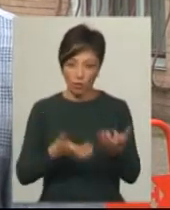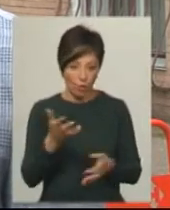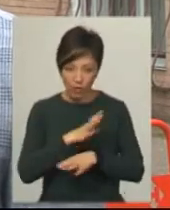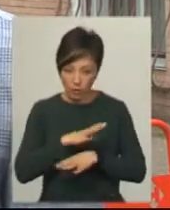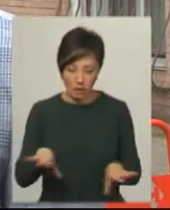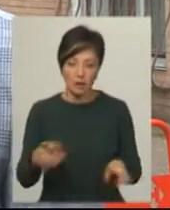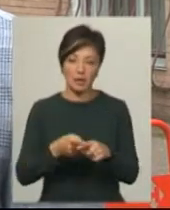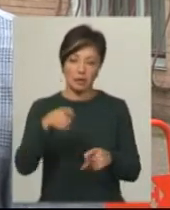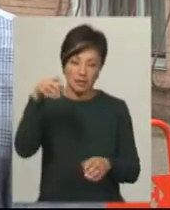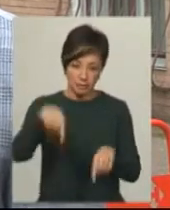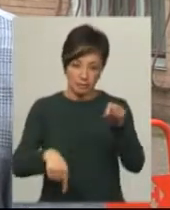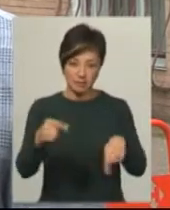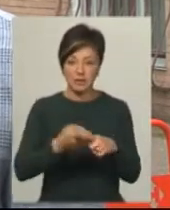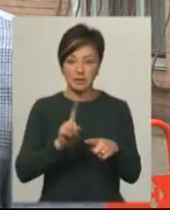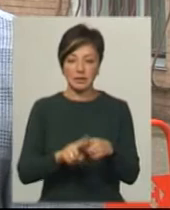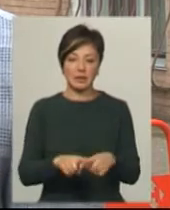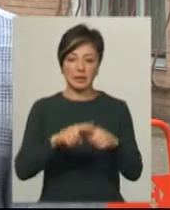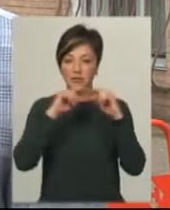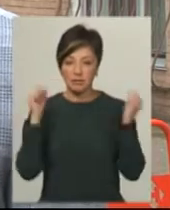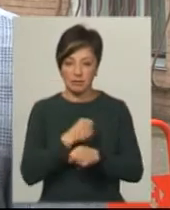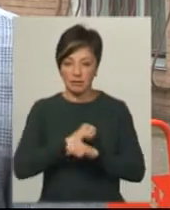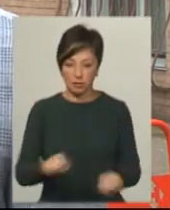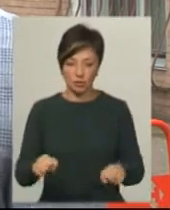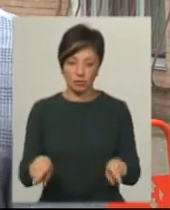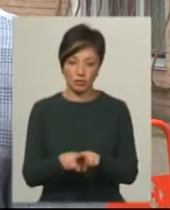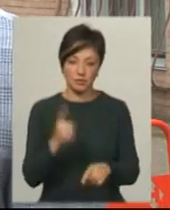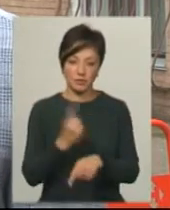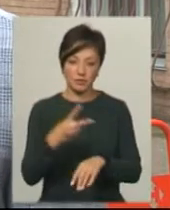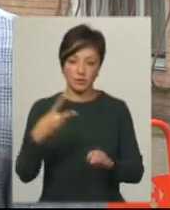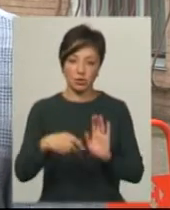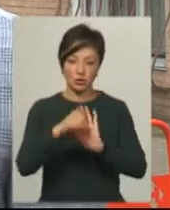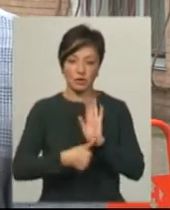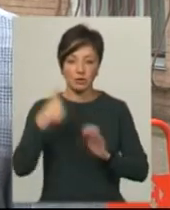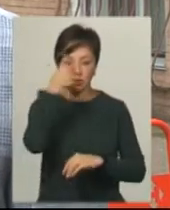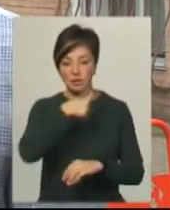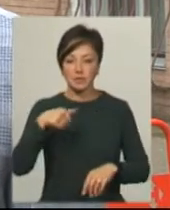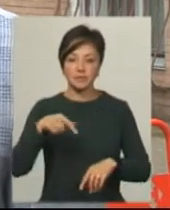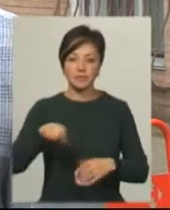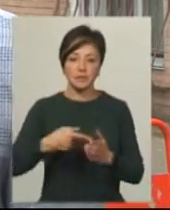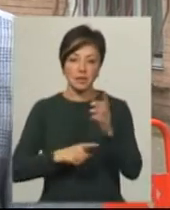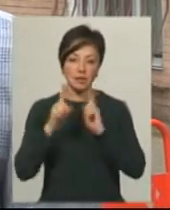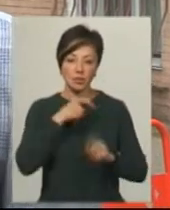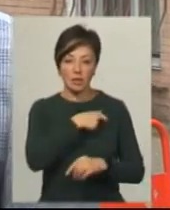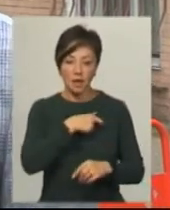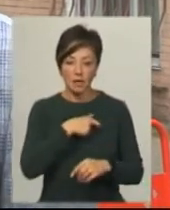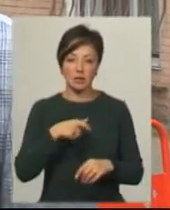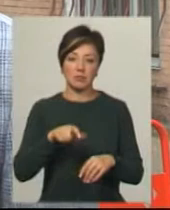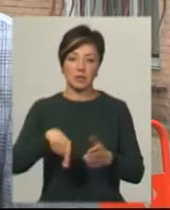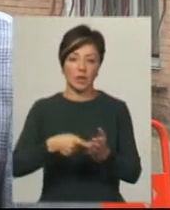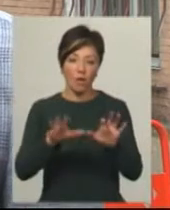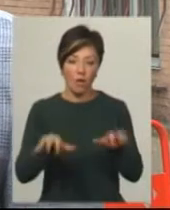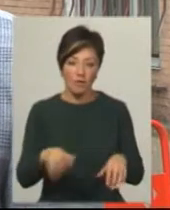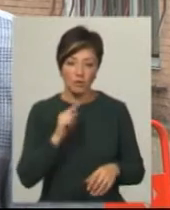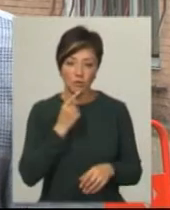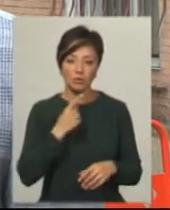могили, а забивають палі. Це, звичайно, є неприпустиме. І ще в 2016 році сесії міської ради, депутати і міський голова Олександр